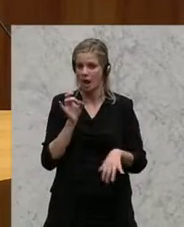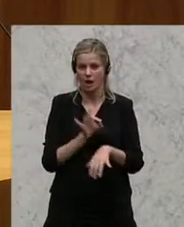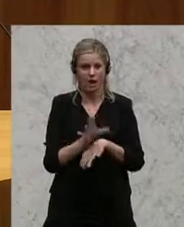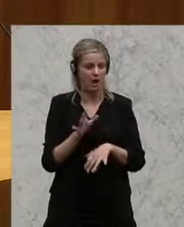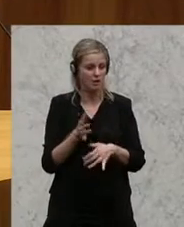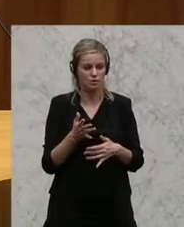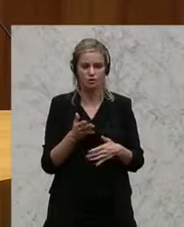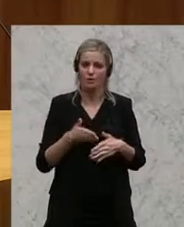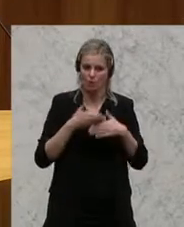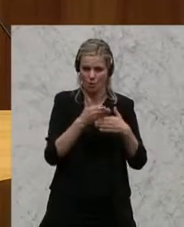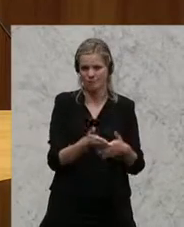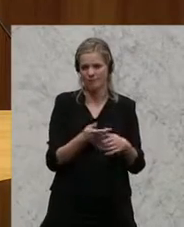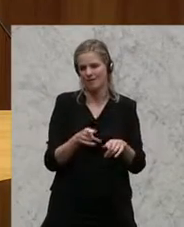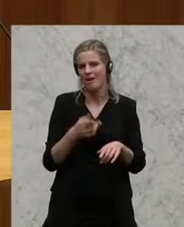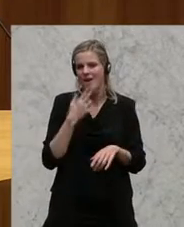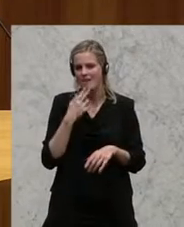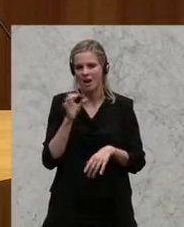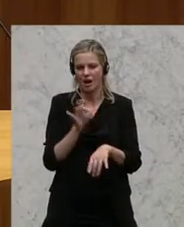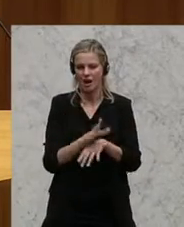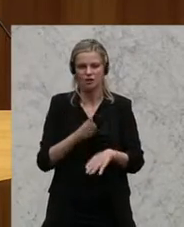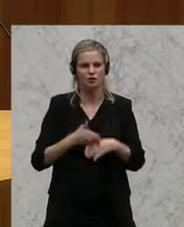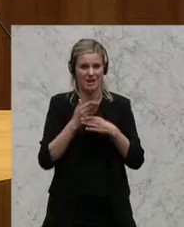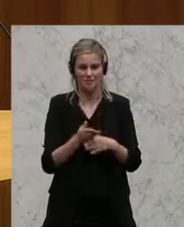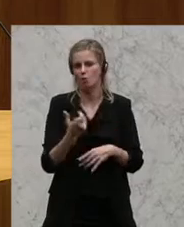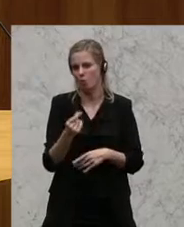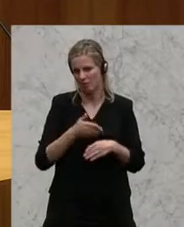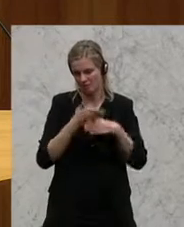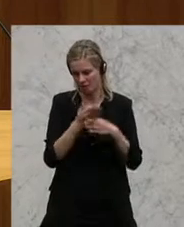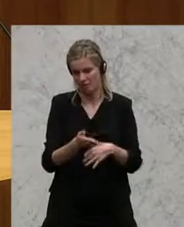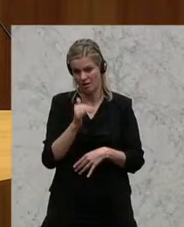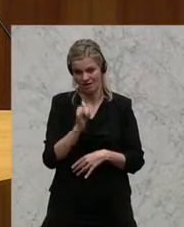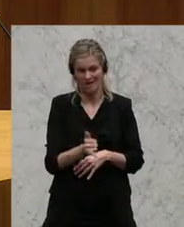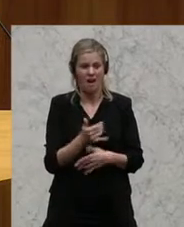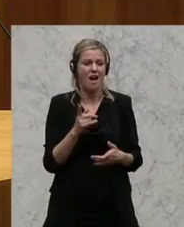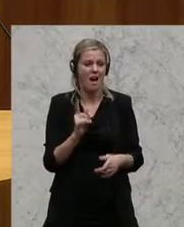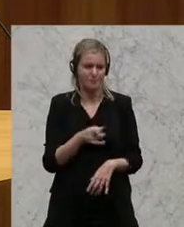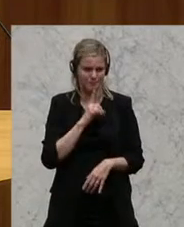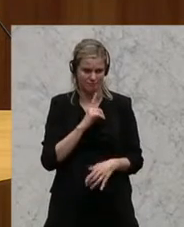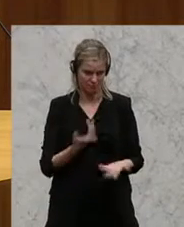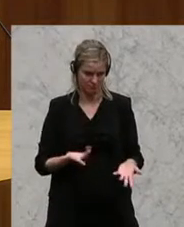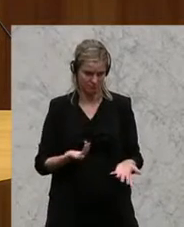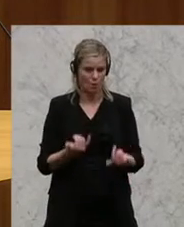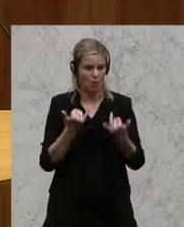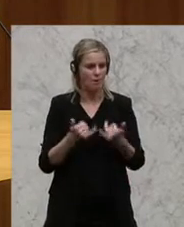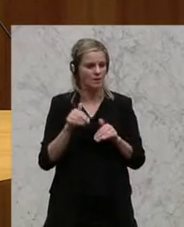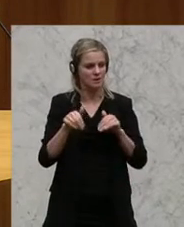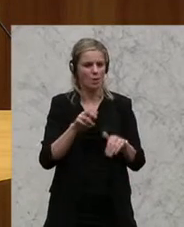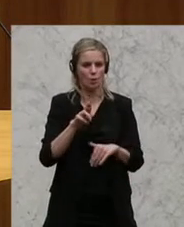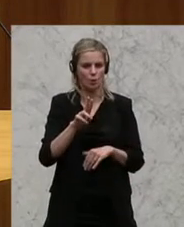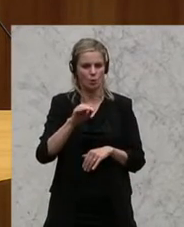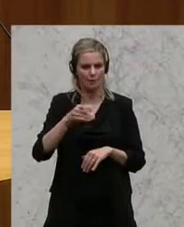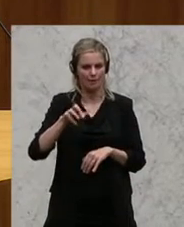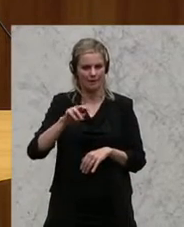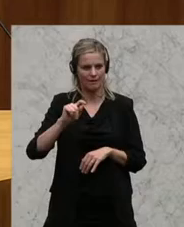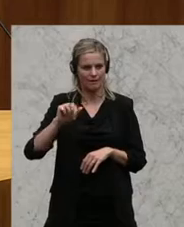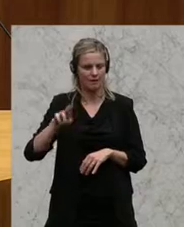hilft, hilft doppelt, aber das ist nur ein Tropfen auf den heißen Stein. Wir müssen uns in allen Bereichen, Minister Rupprecht war heute hier, hier in diesem